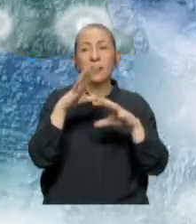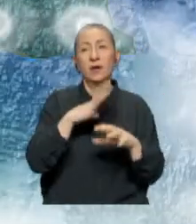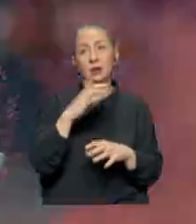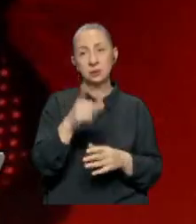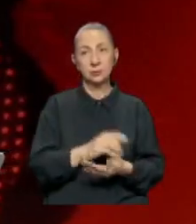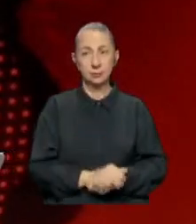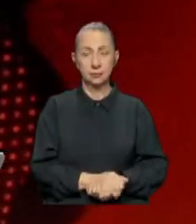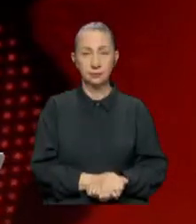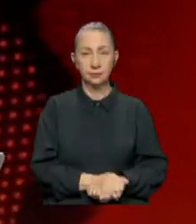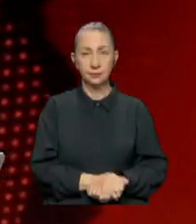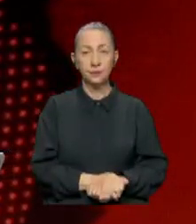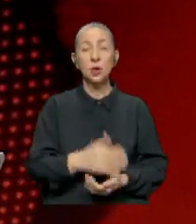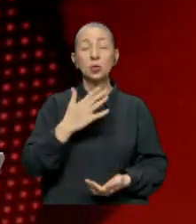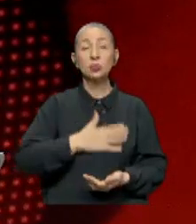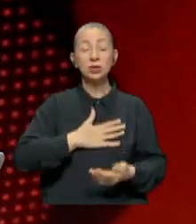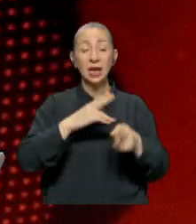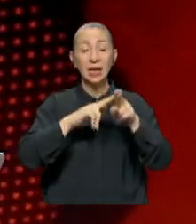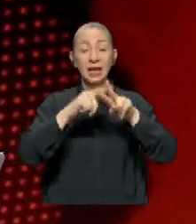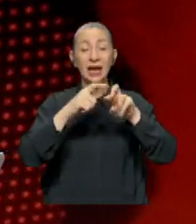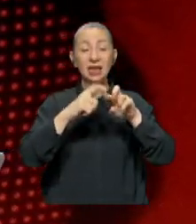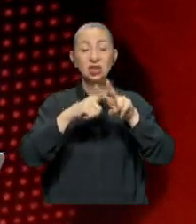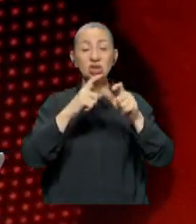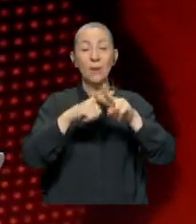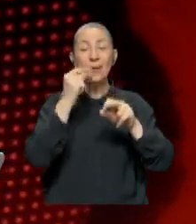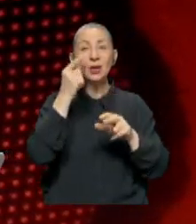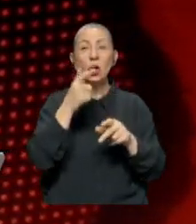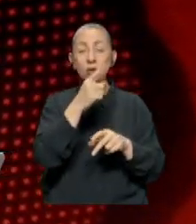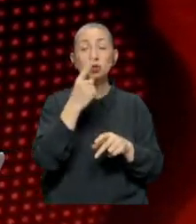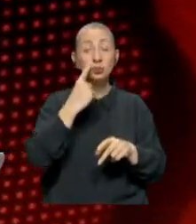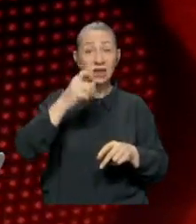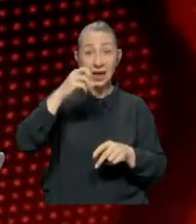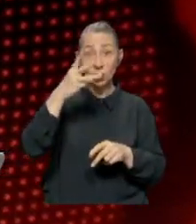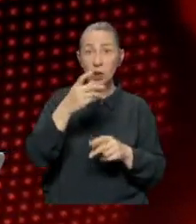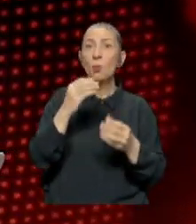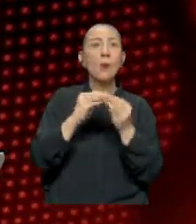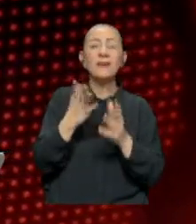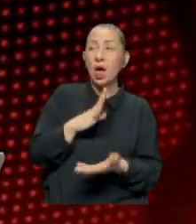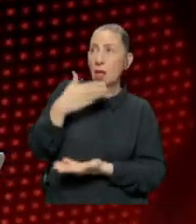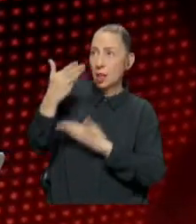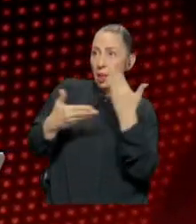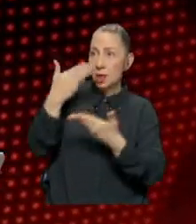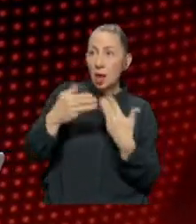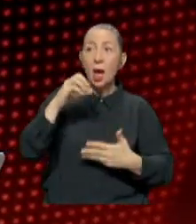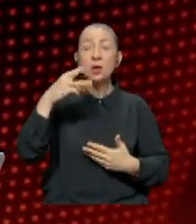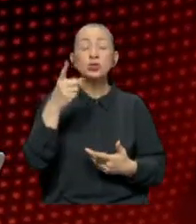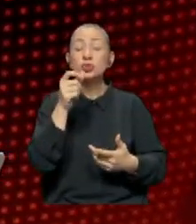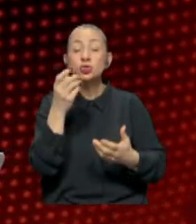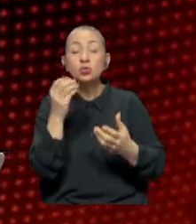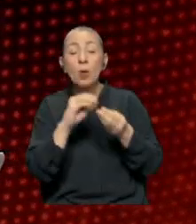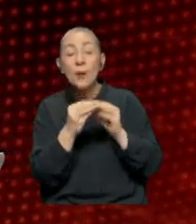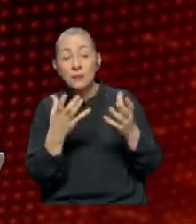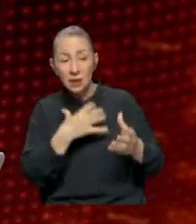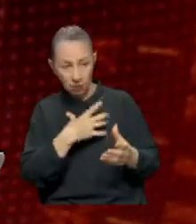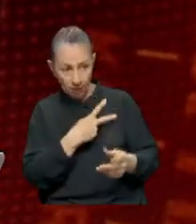olacak. Bursa Karacabey köylüleri Cumhurbaşkanı Erdoğan'a sorunlarını anlatmış. Erdoğan sorunun kaynağının